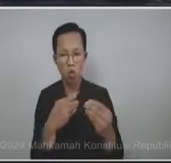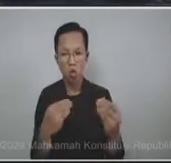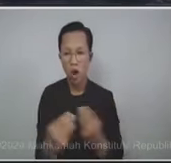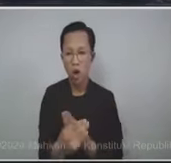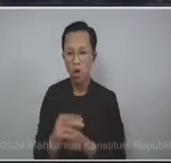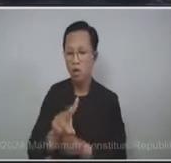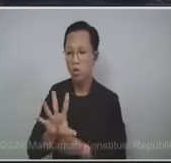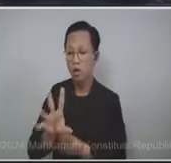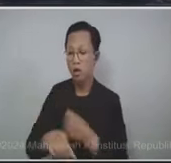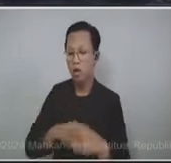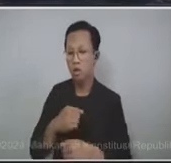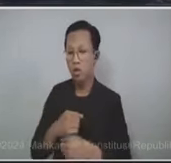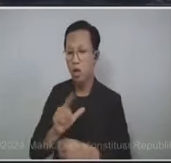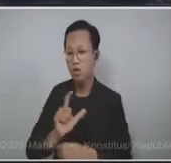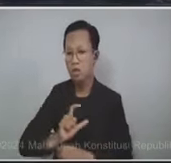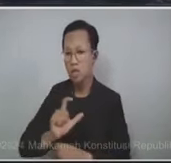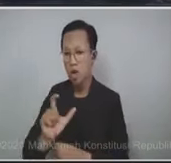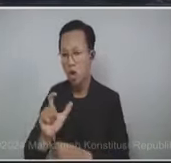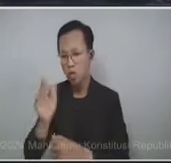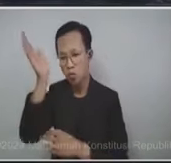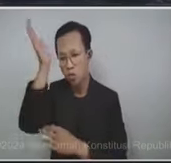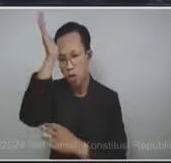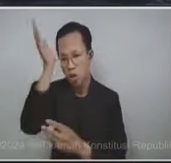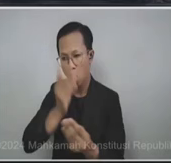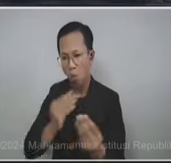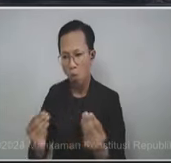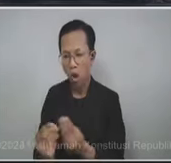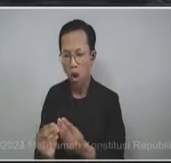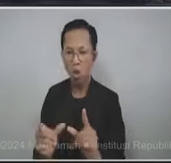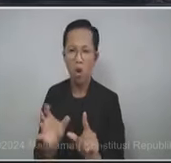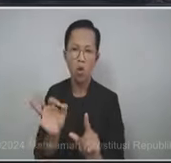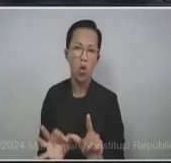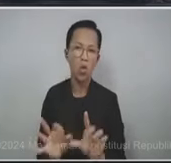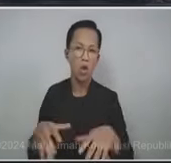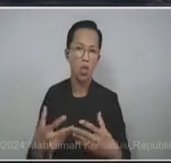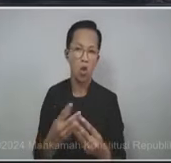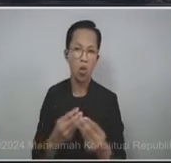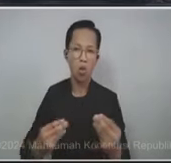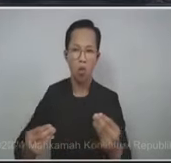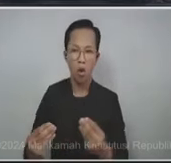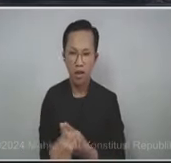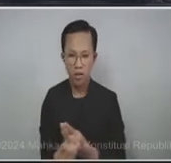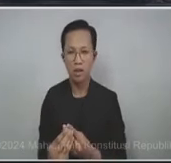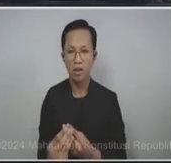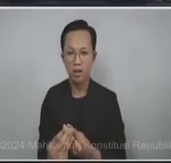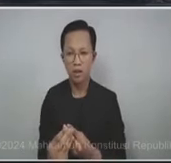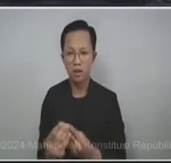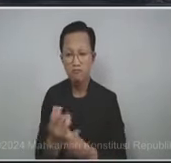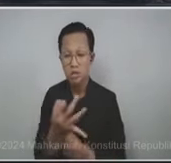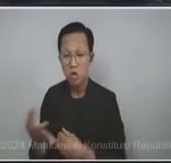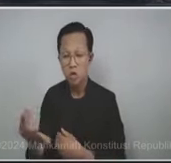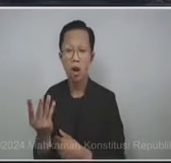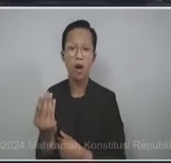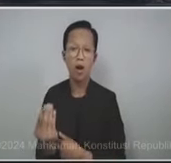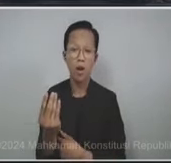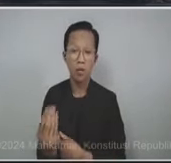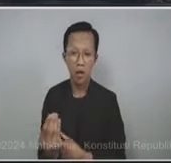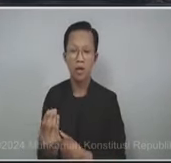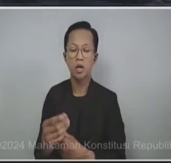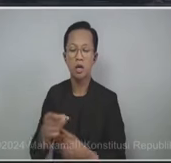tahun untuk calon bupati dan wakil bupati atau walikota dan wakil walikota terhitung pada saat pelaksanaan